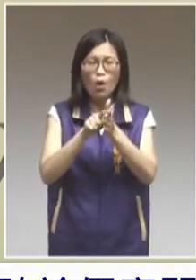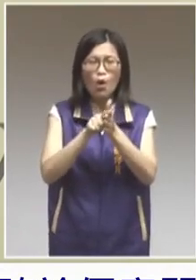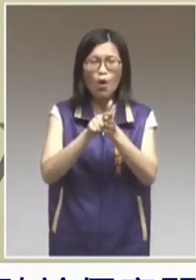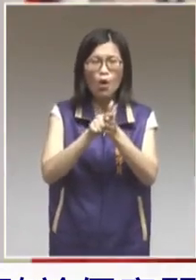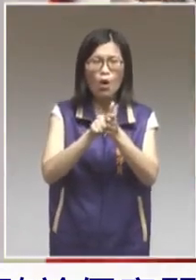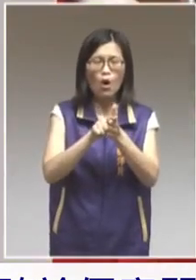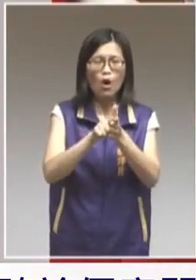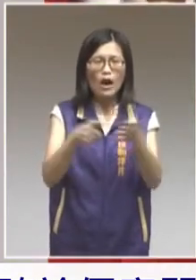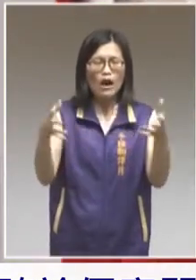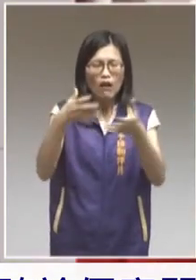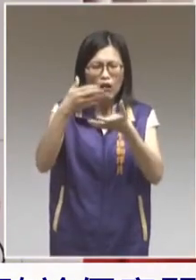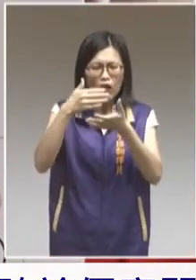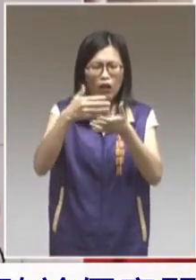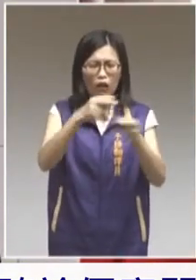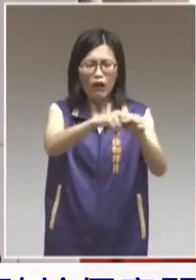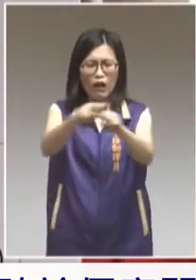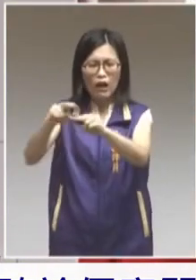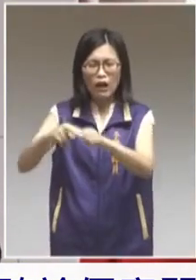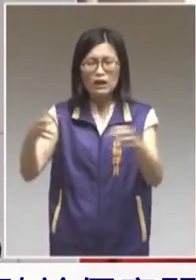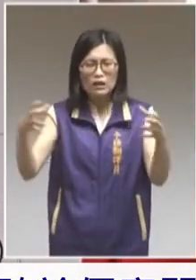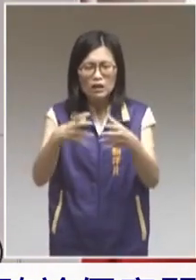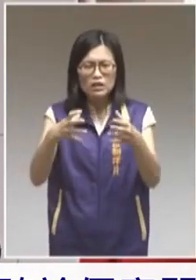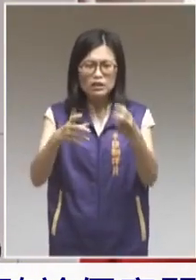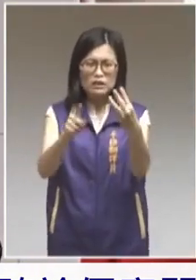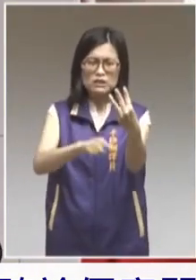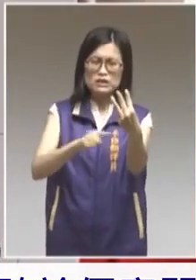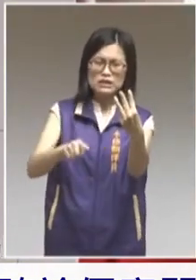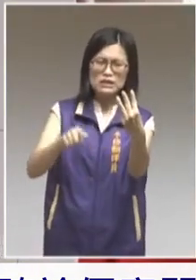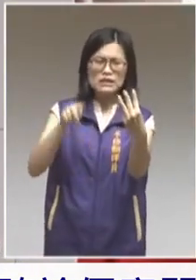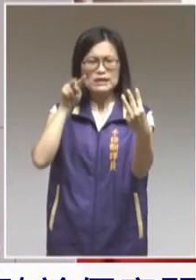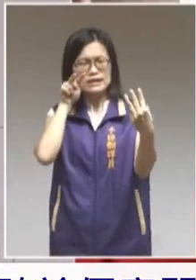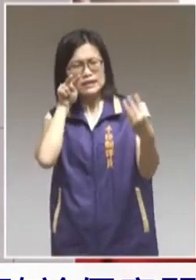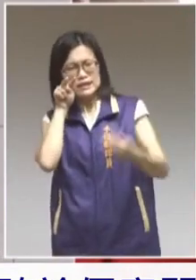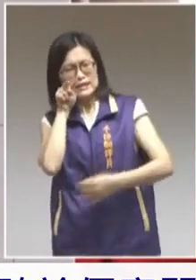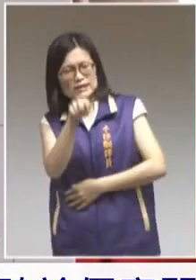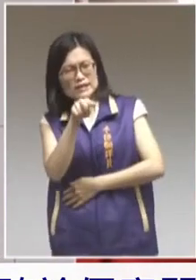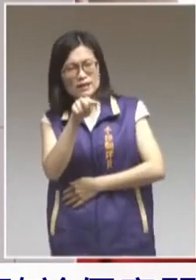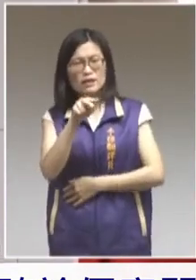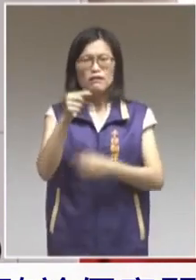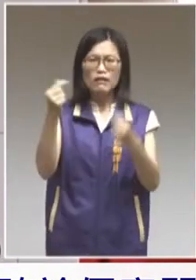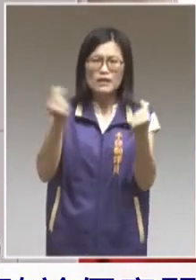的这三个人其实是因为看起来是在一个